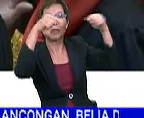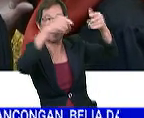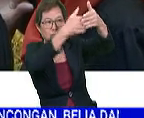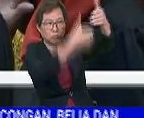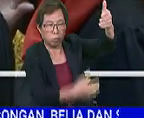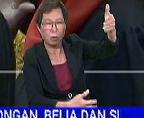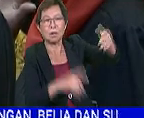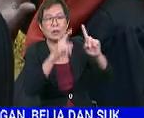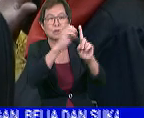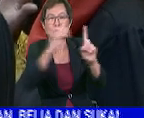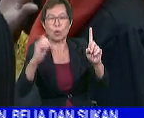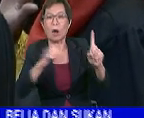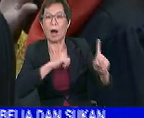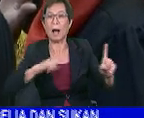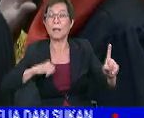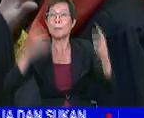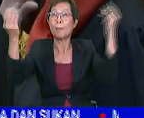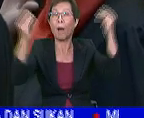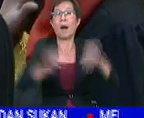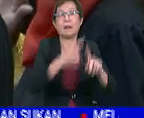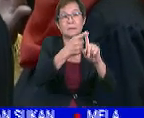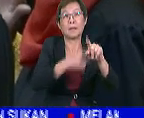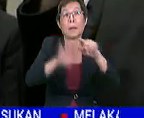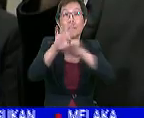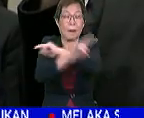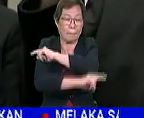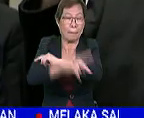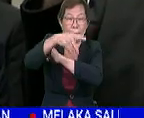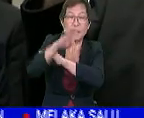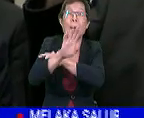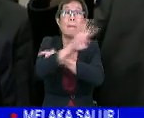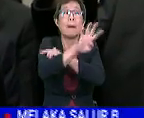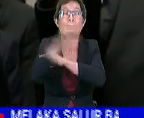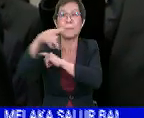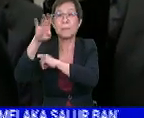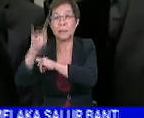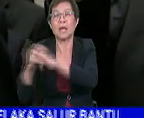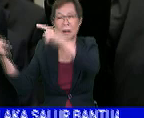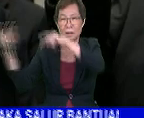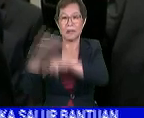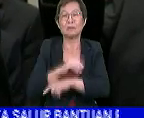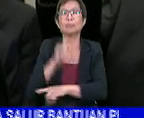100 ahli Majlis dari empat PBT di negeri ini mengangkat Sumpah dan hadir pada Majlis